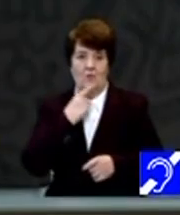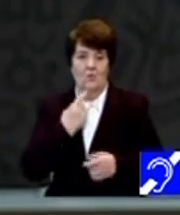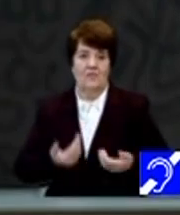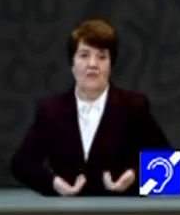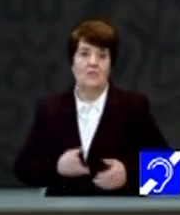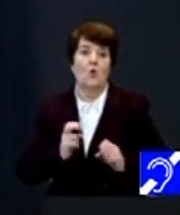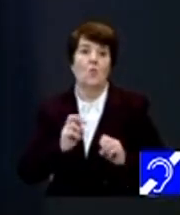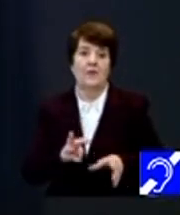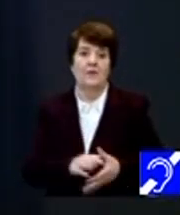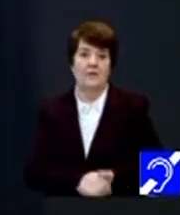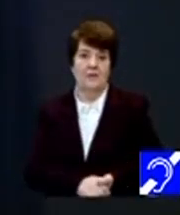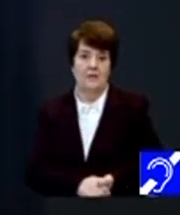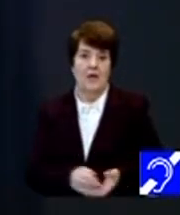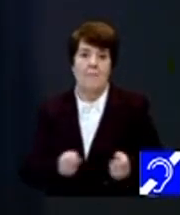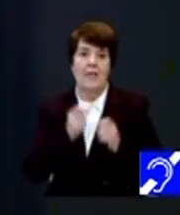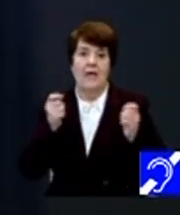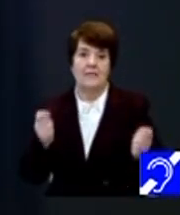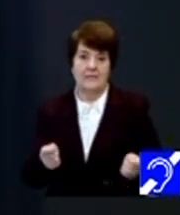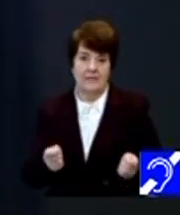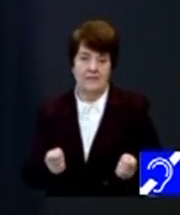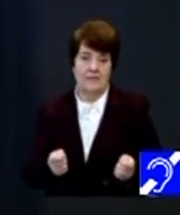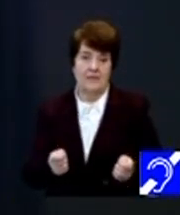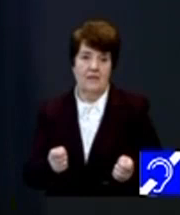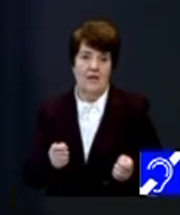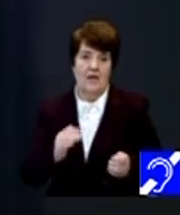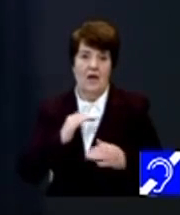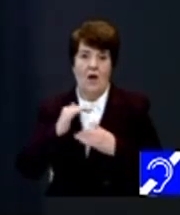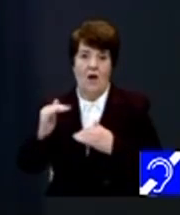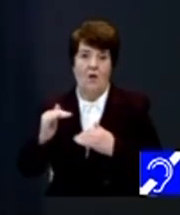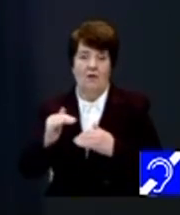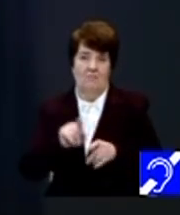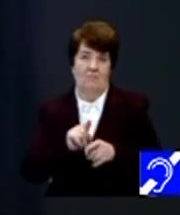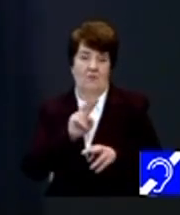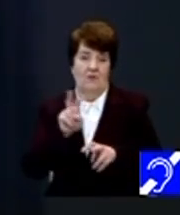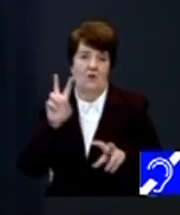schimbat foarte mult, îți dai seama. Dar cum? Mi-a deschis în primul rând orizonturile.